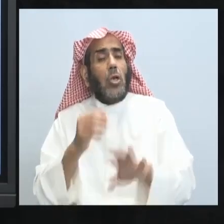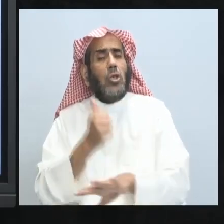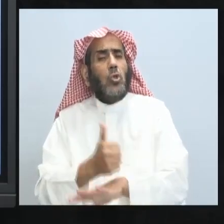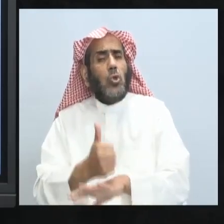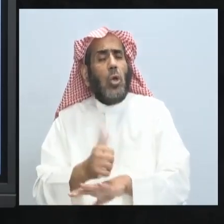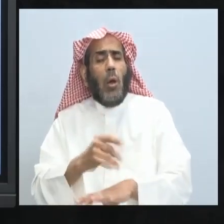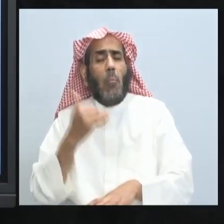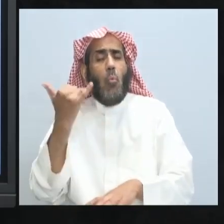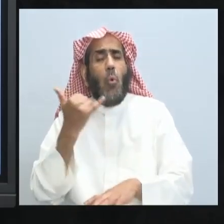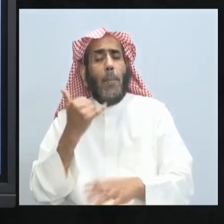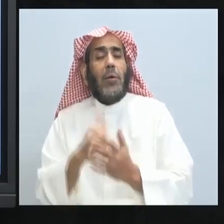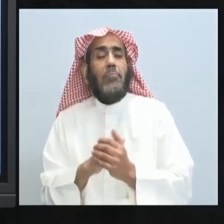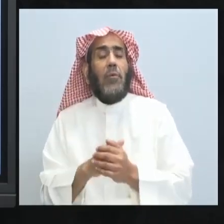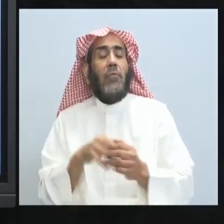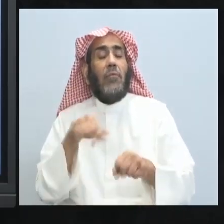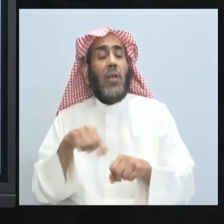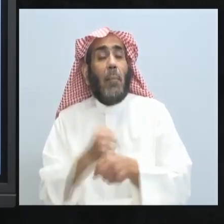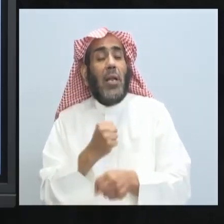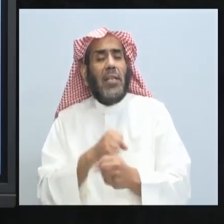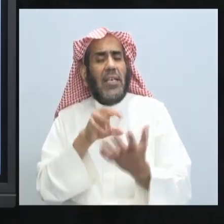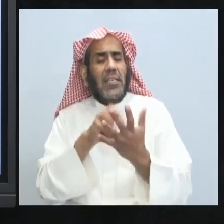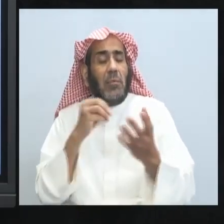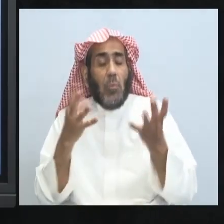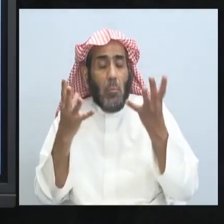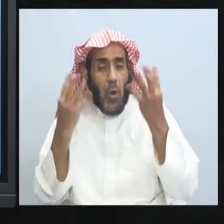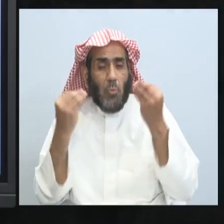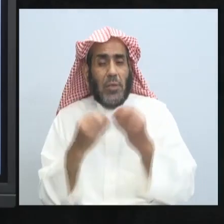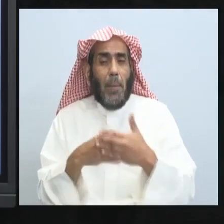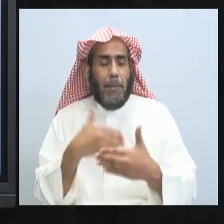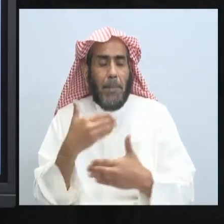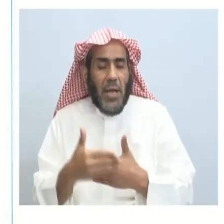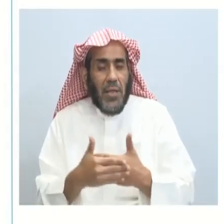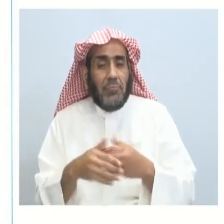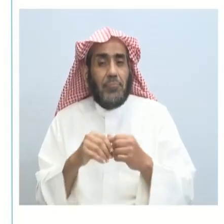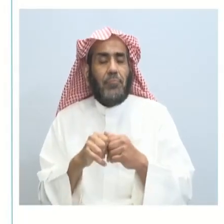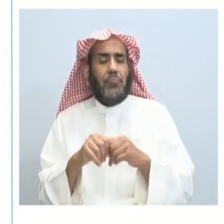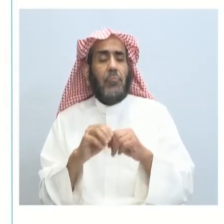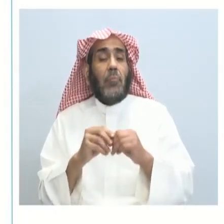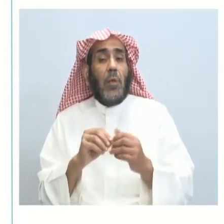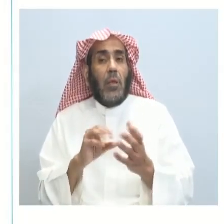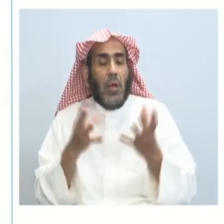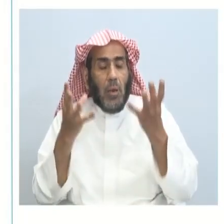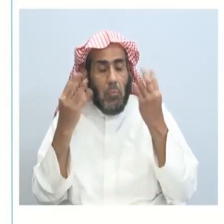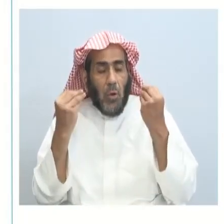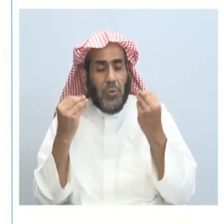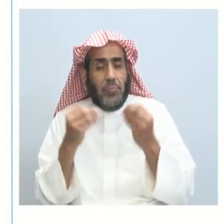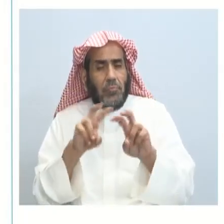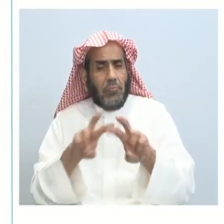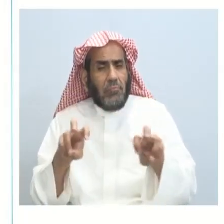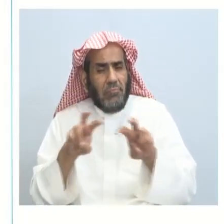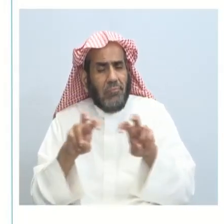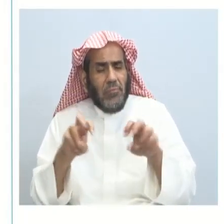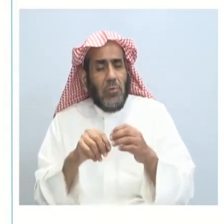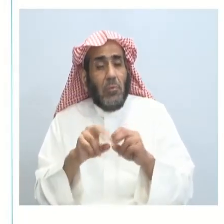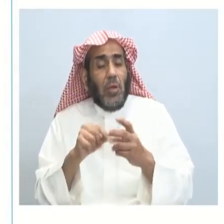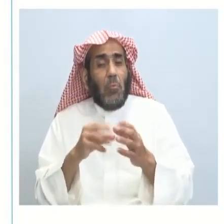هي ايضا عناصر مهمه في عمليه جمع المعلومه بعد ذلك ذكرنا ان المعلومات التي قد ابحث عنها